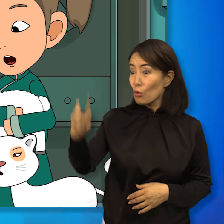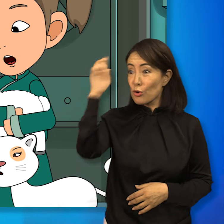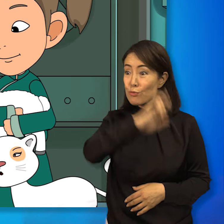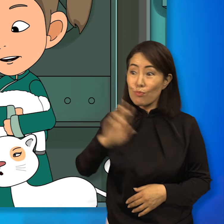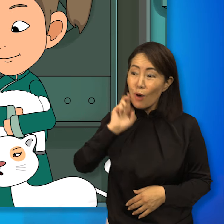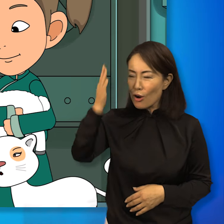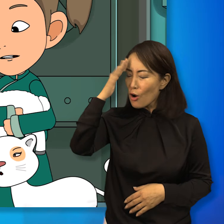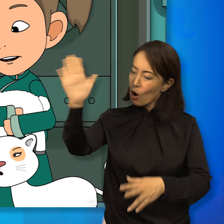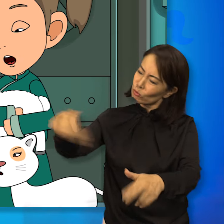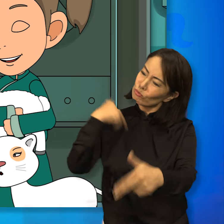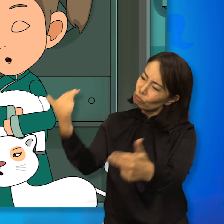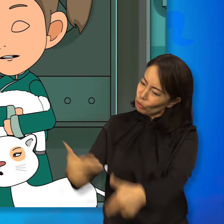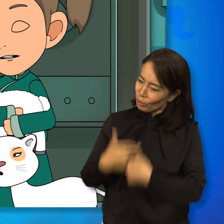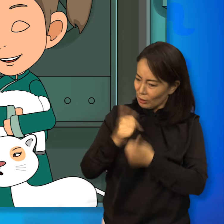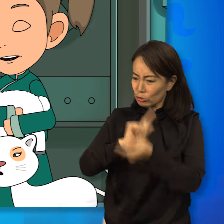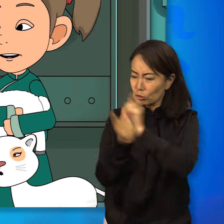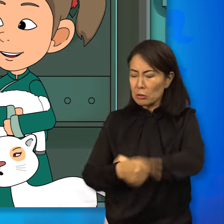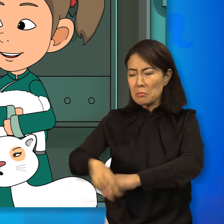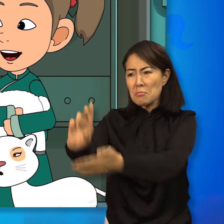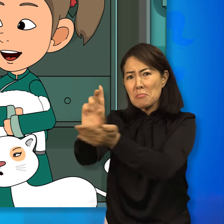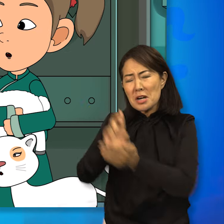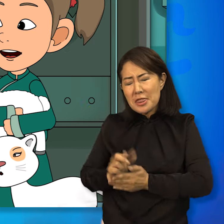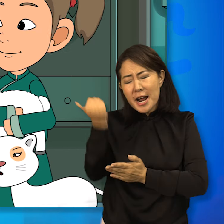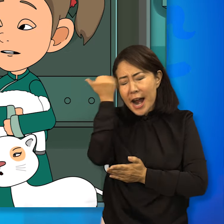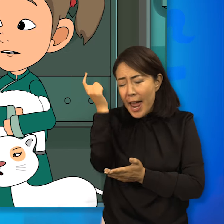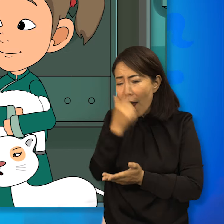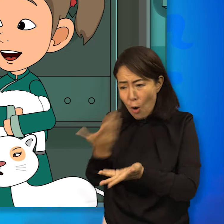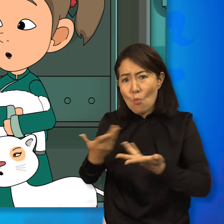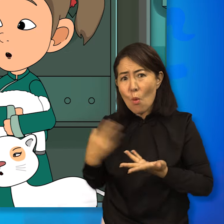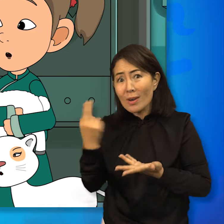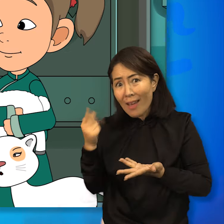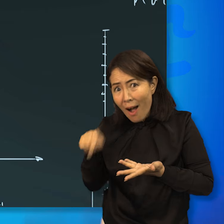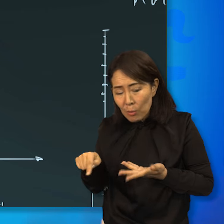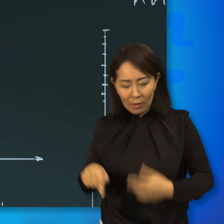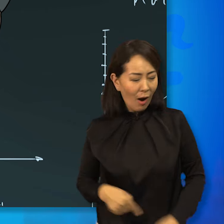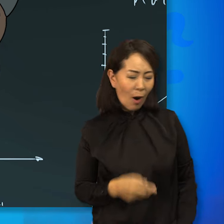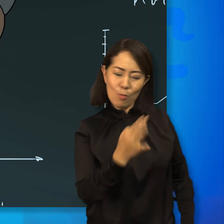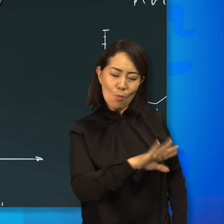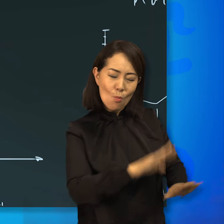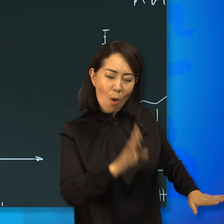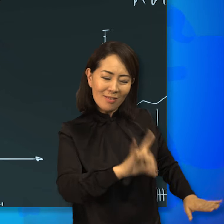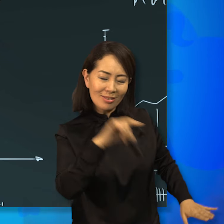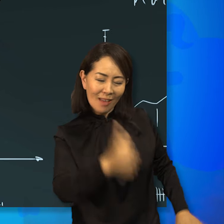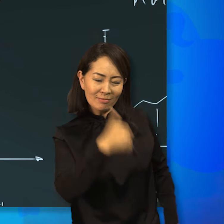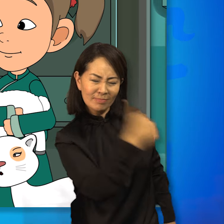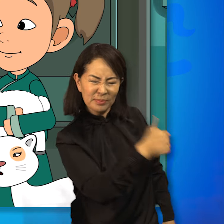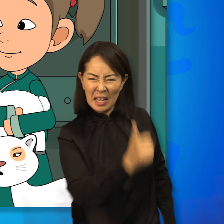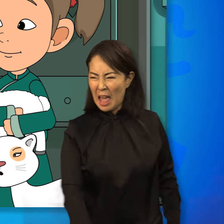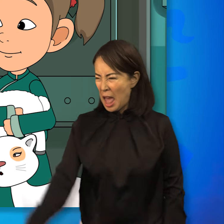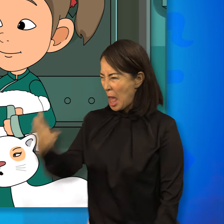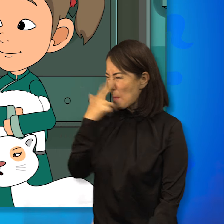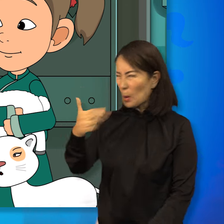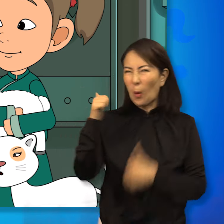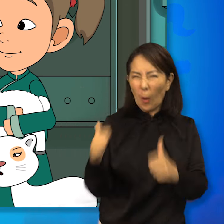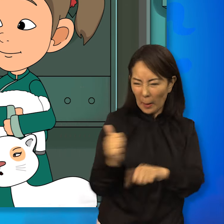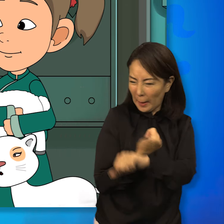Зөндөө их адал явдал та хоёрыг хүлээж байна да. Вау, ямар гоё юм бэ? Ямар гоё юм бэ?